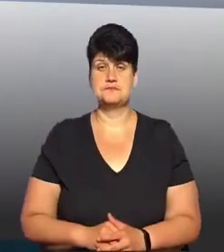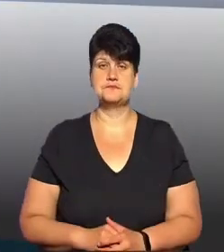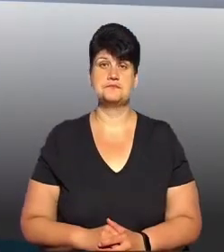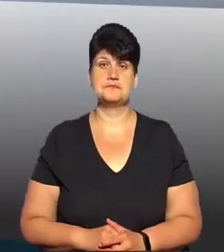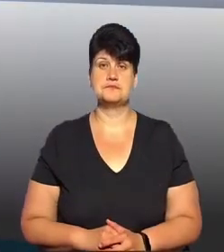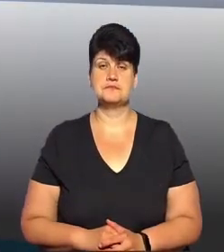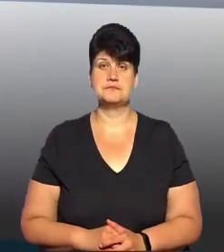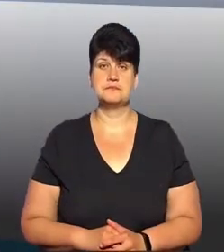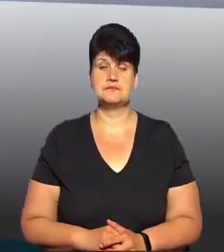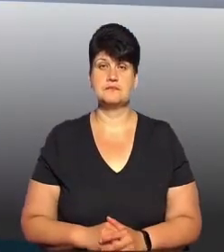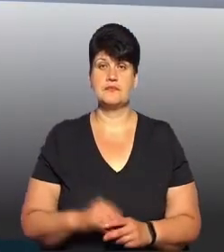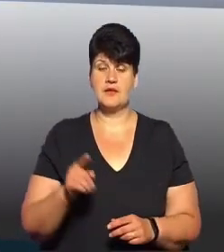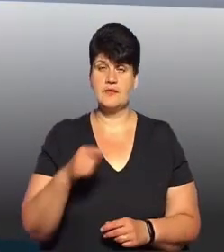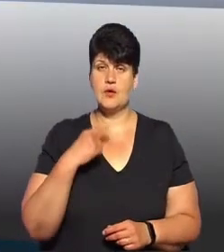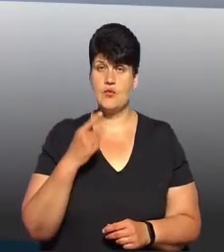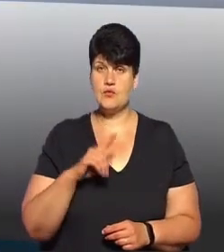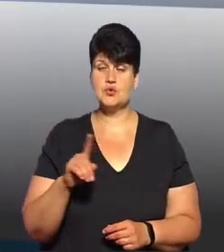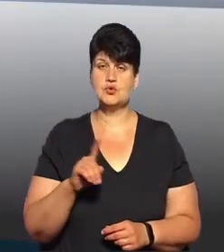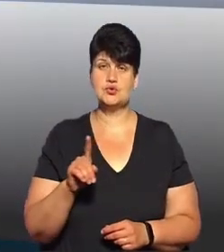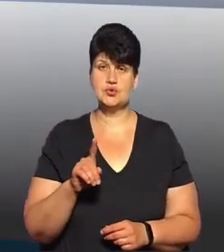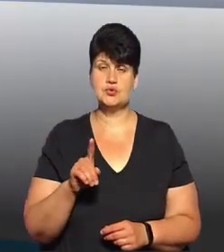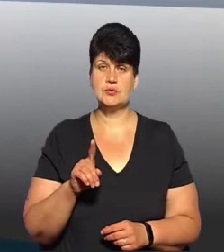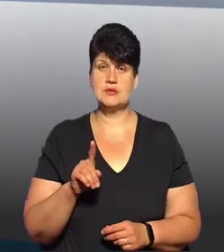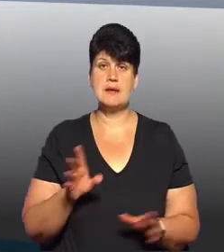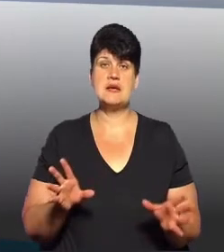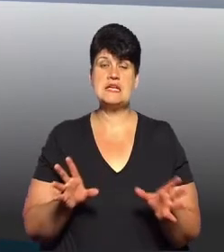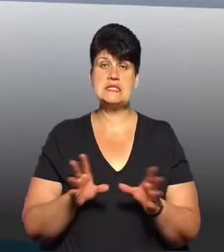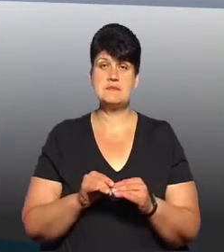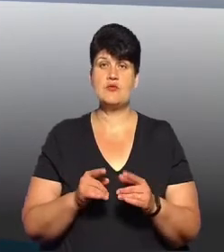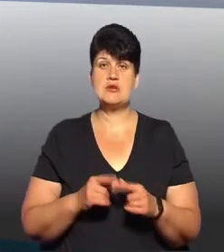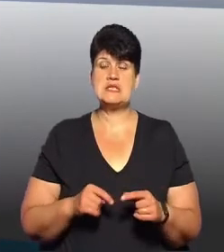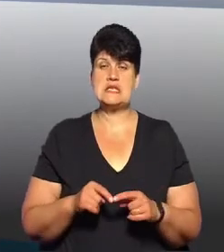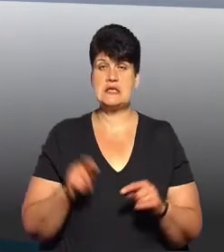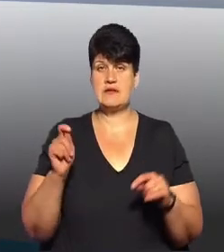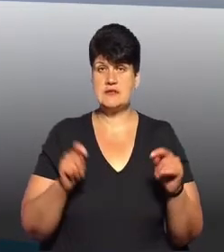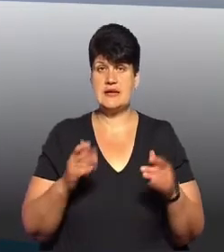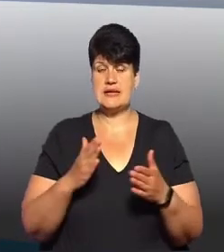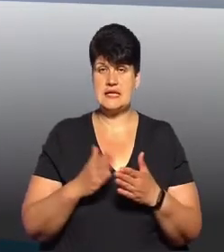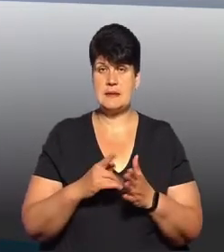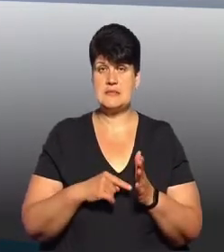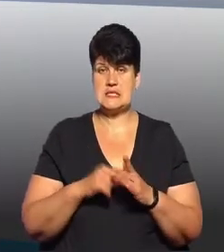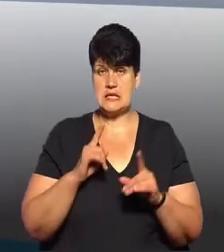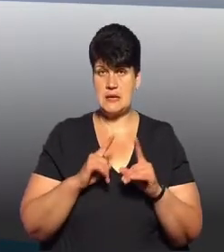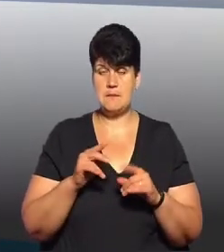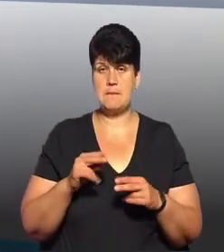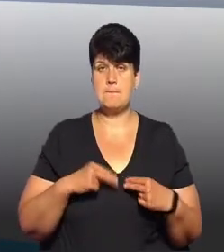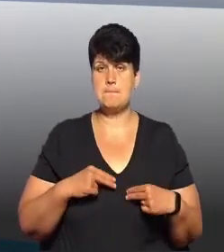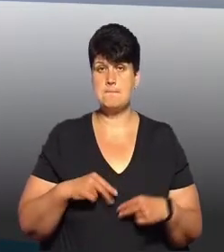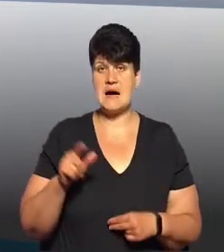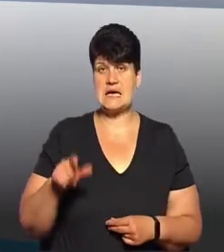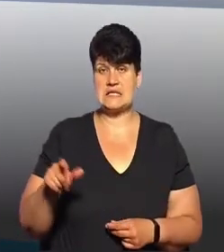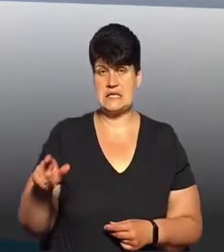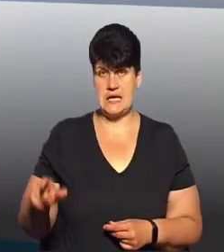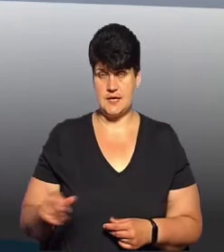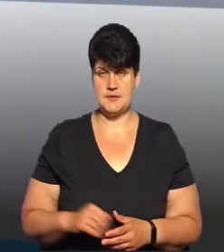Ви вказуєте, що, ну, там якось співорганізаторами вашого фестивалю є і міська рада в тому числі, так? Партнерами, можна так сказати. Що, яку